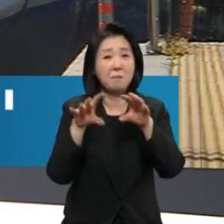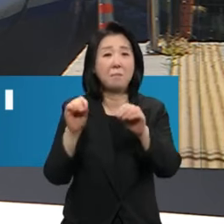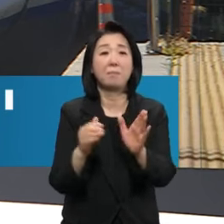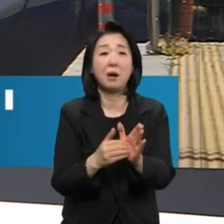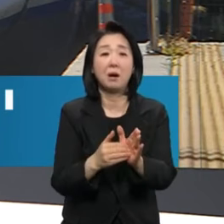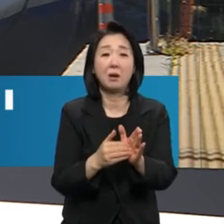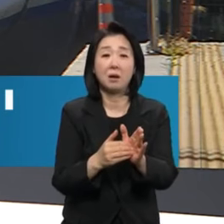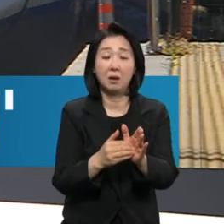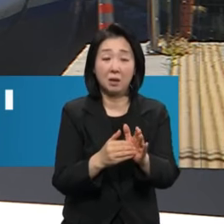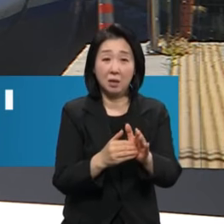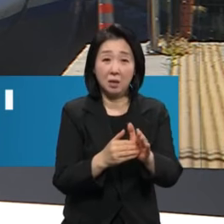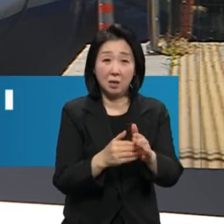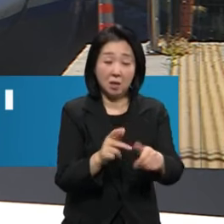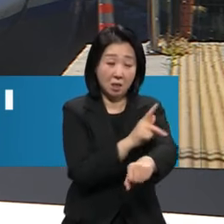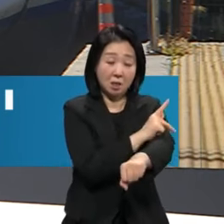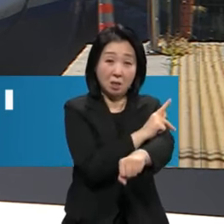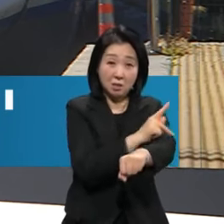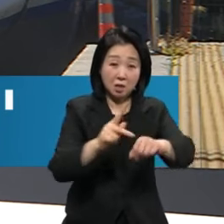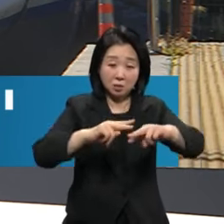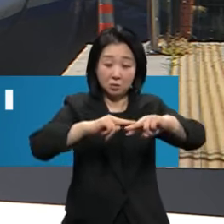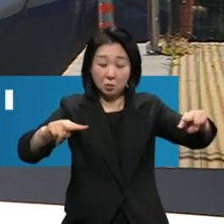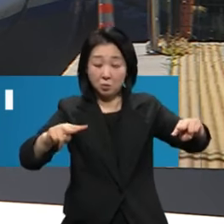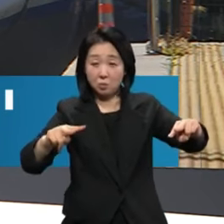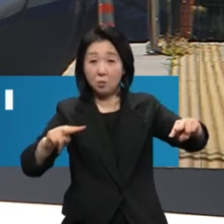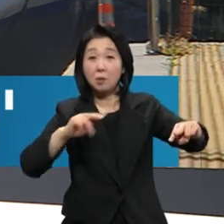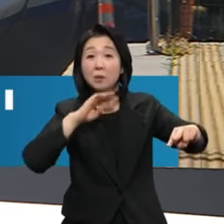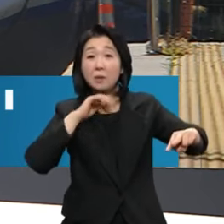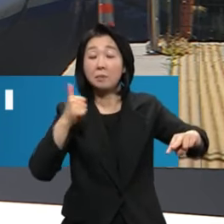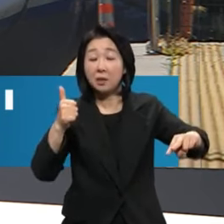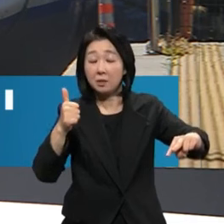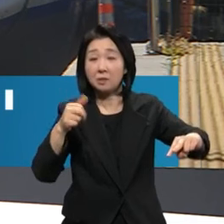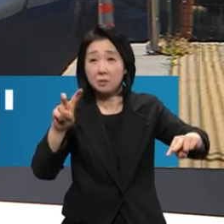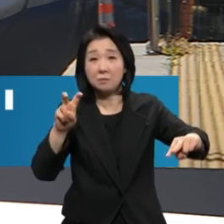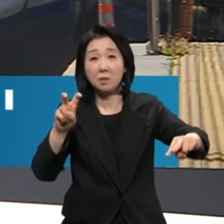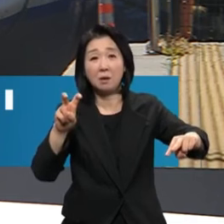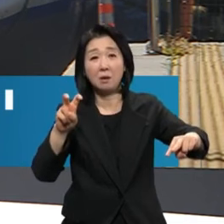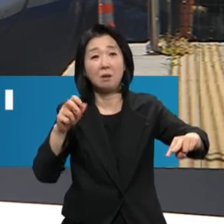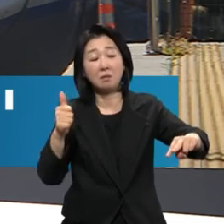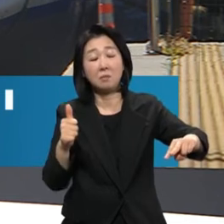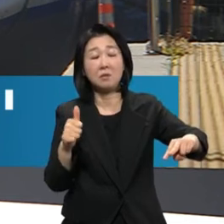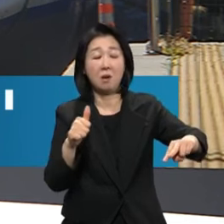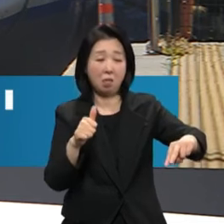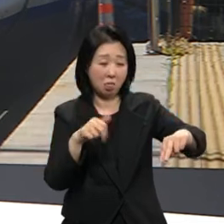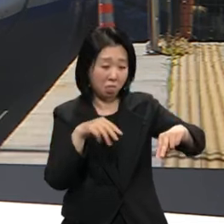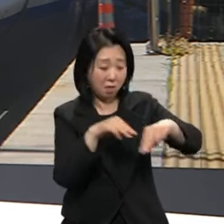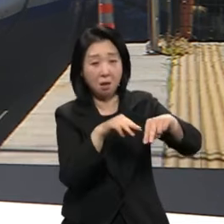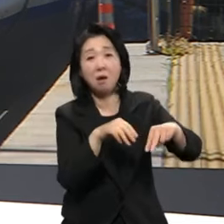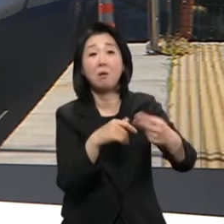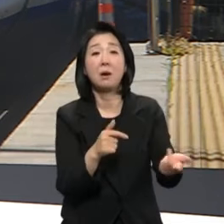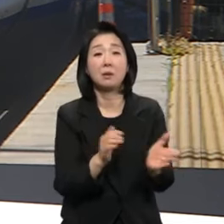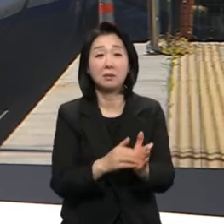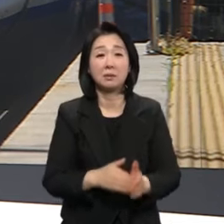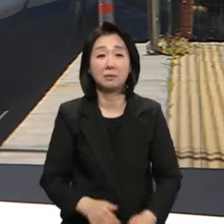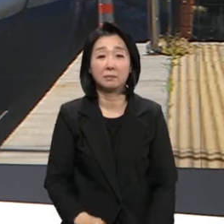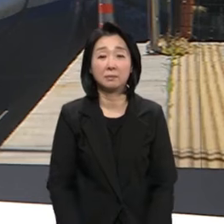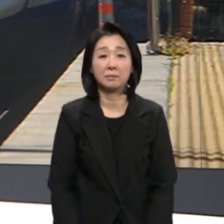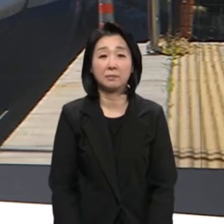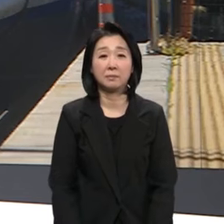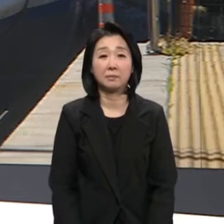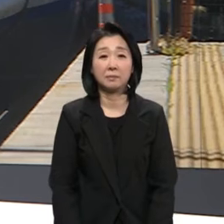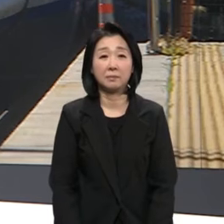끊어졌습니다. KTX 선로에 20대 남성이 무단 진입해 열차에 부딪히는 사고도 있었습니다. 밤사이 사건 사고 정혜성